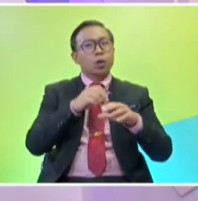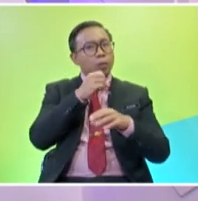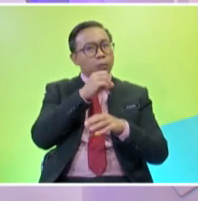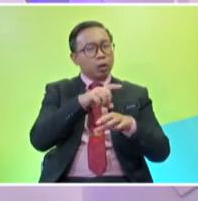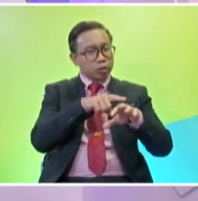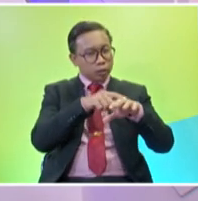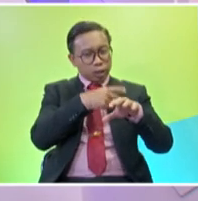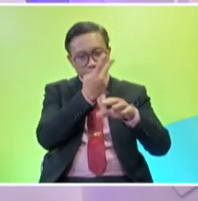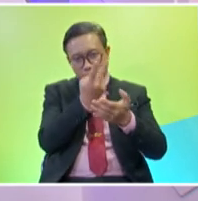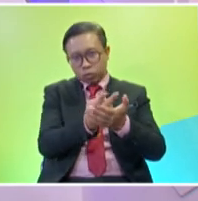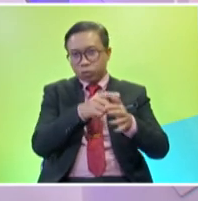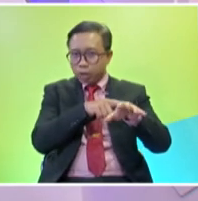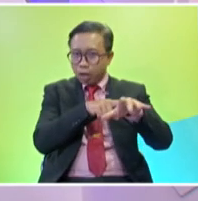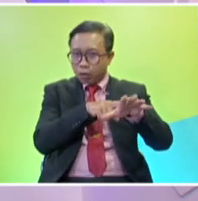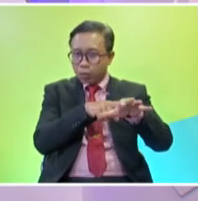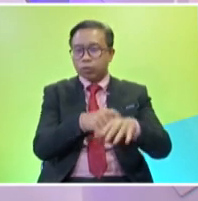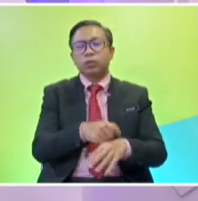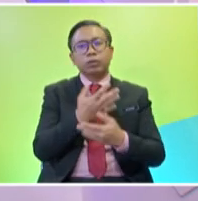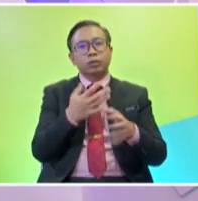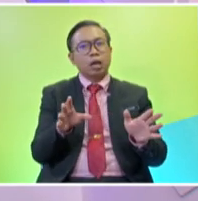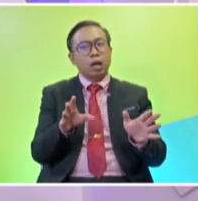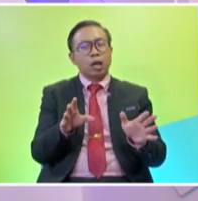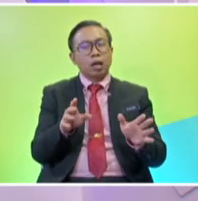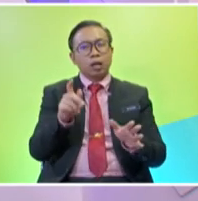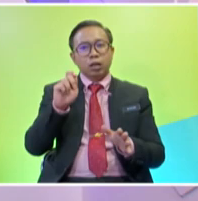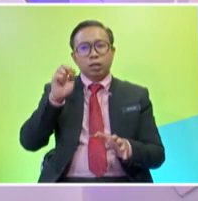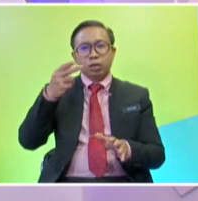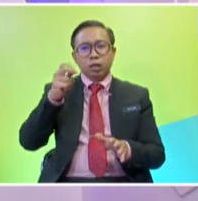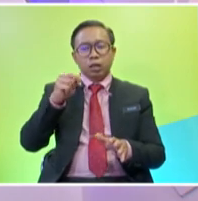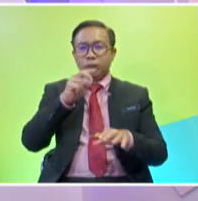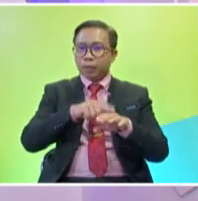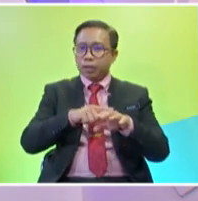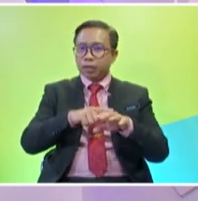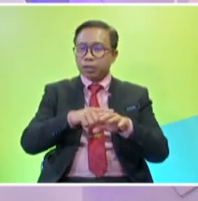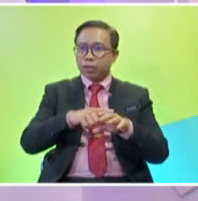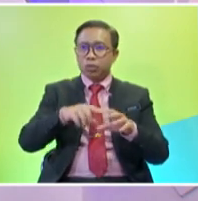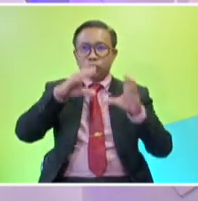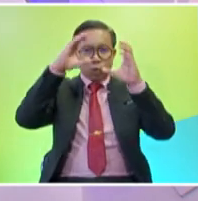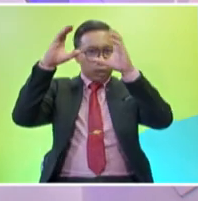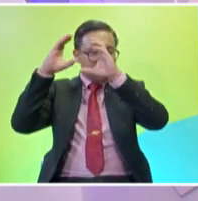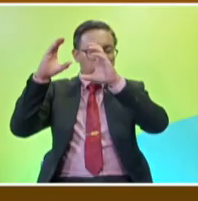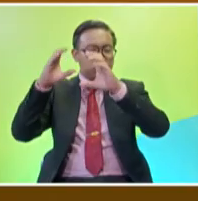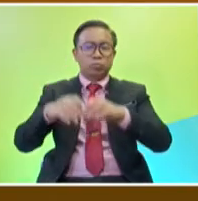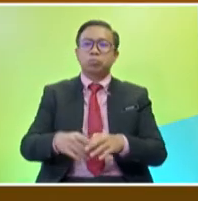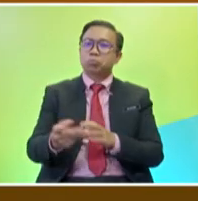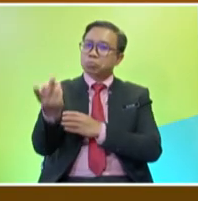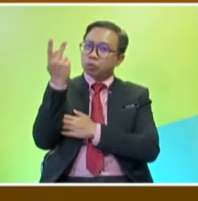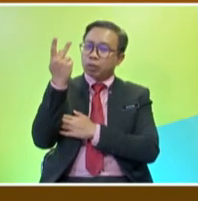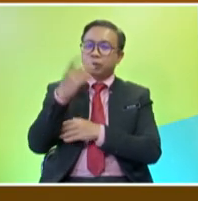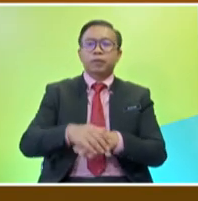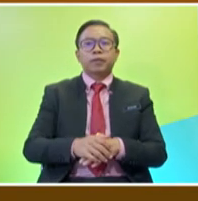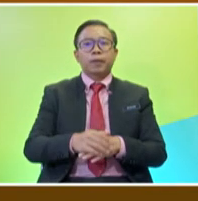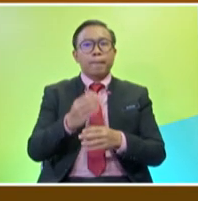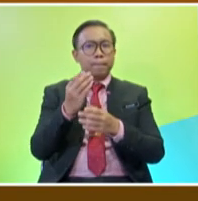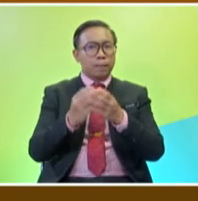apabila musim meluruh menjadi daunnya tidak begitu tahan kepada cuaca yang ekstrem Oke kemudian batang pokok berkulit